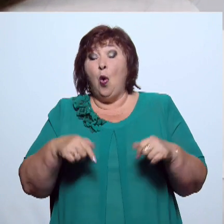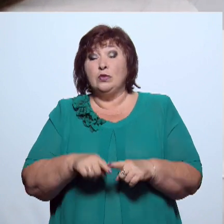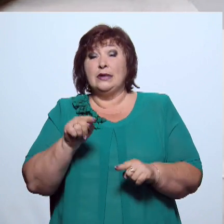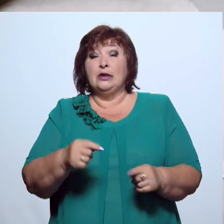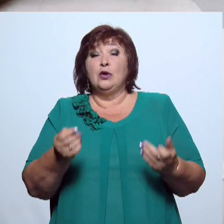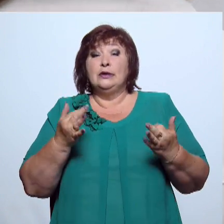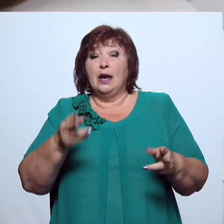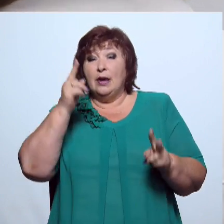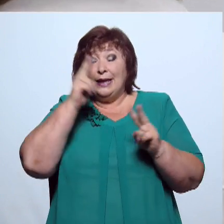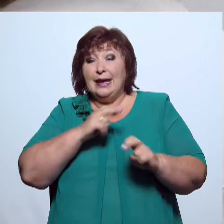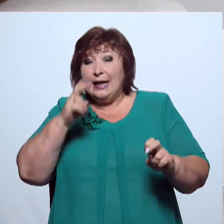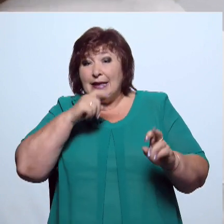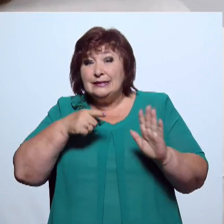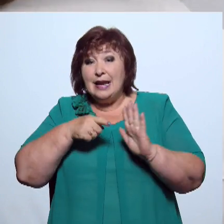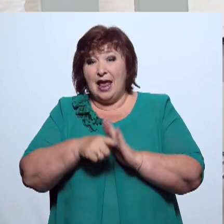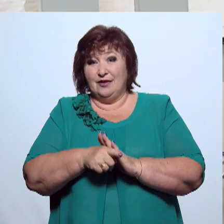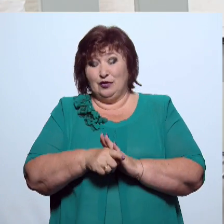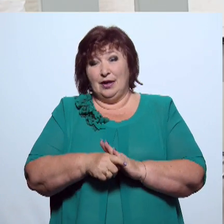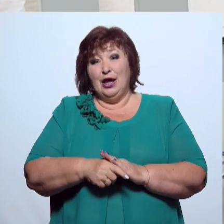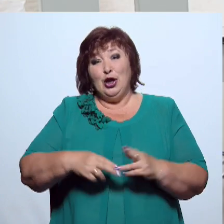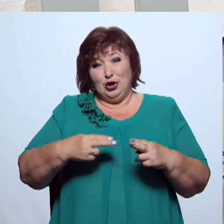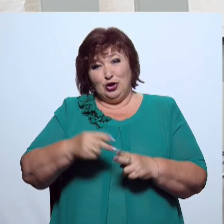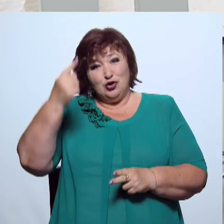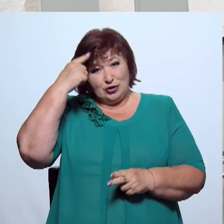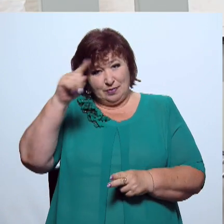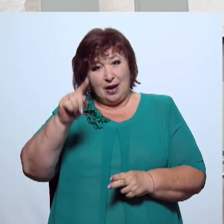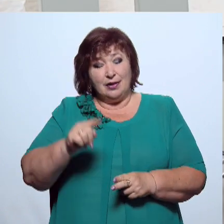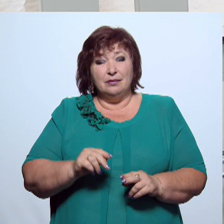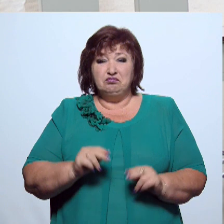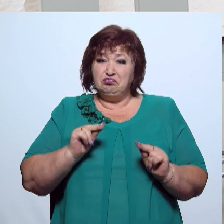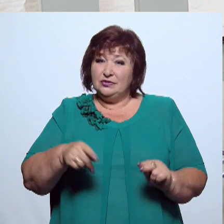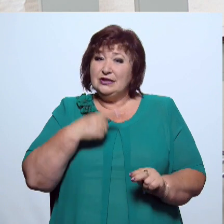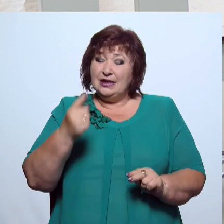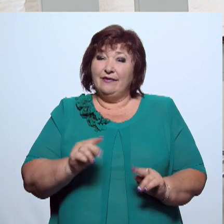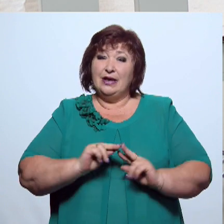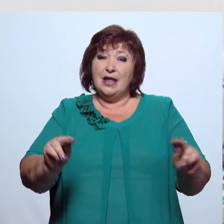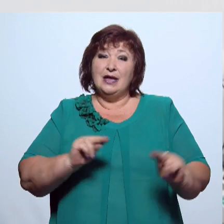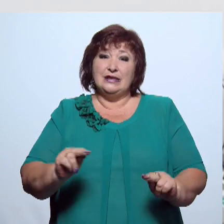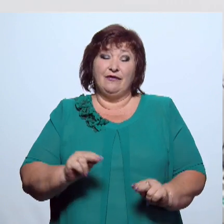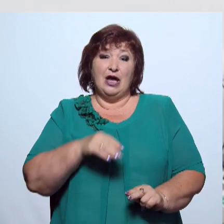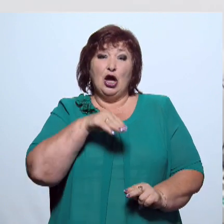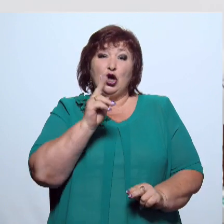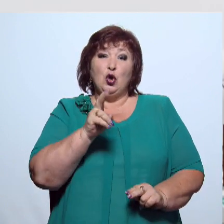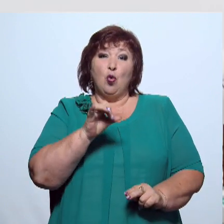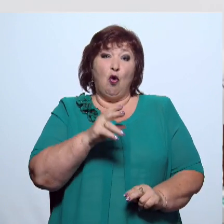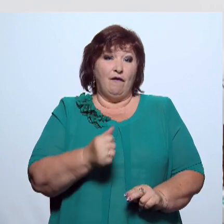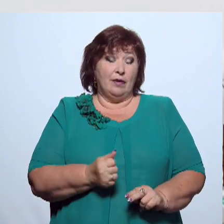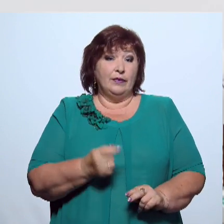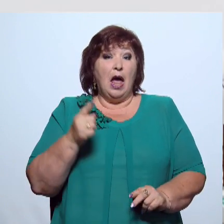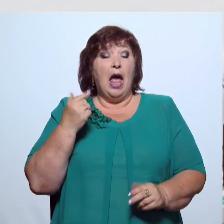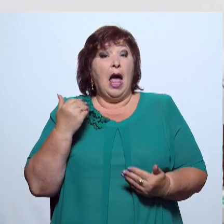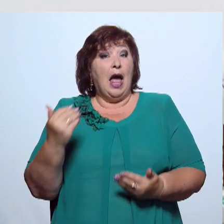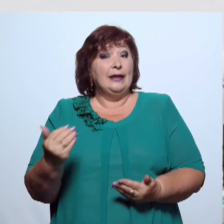требует исследовательской смелости и технической смекалки, признает наставник школьников Полина Крюкова. Они как раз его только